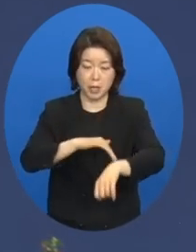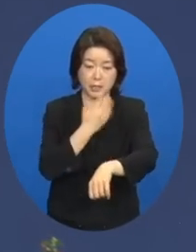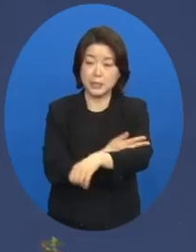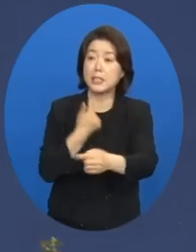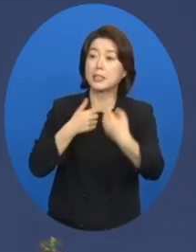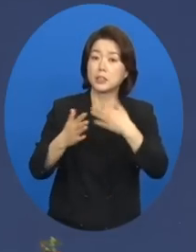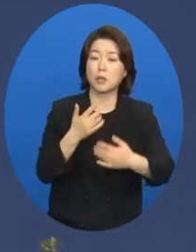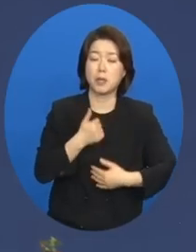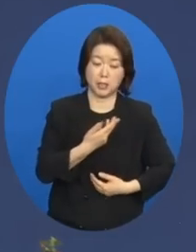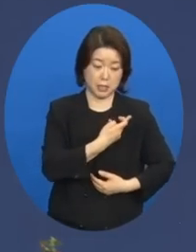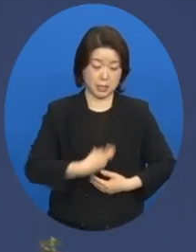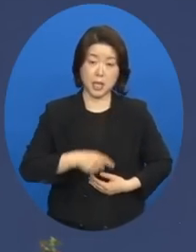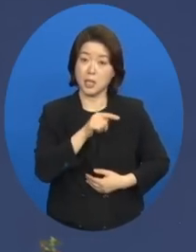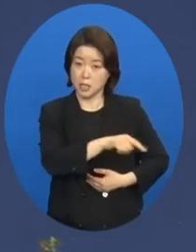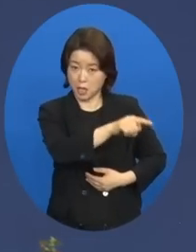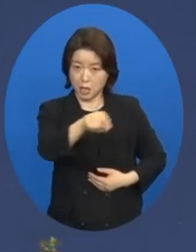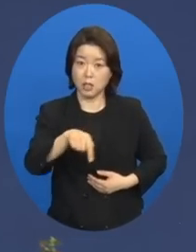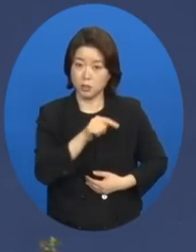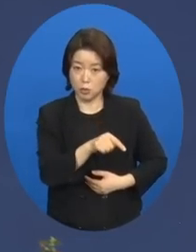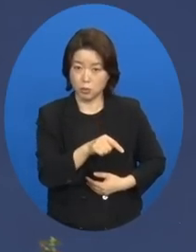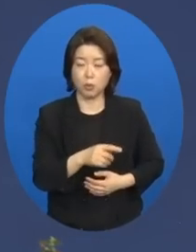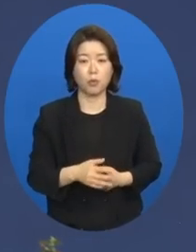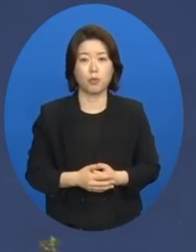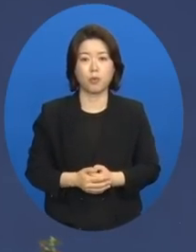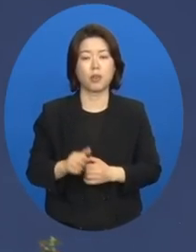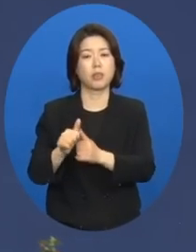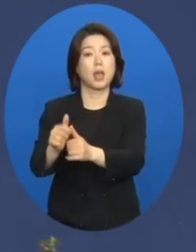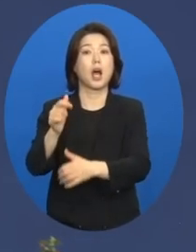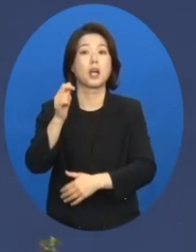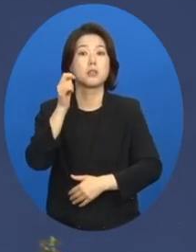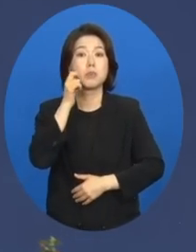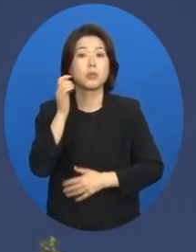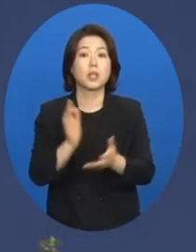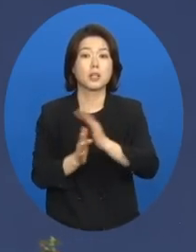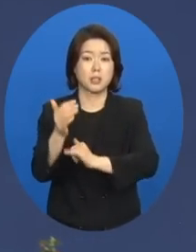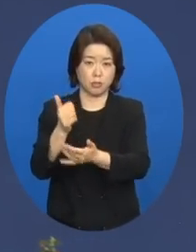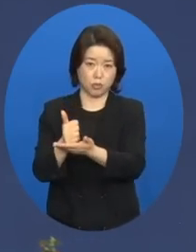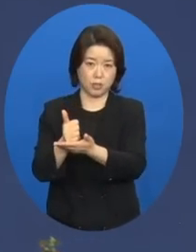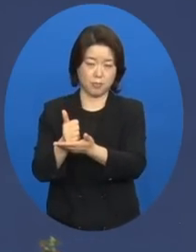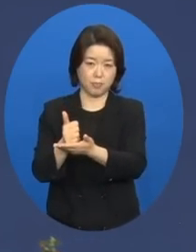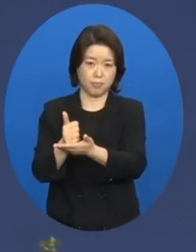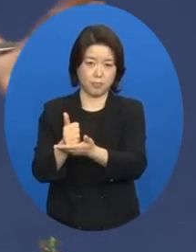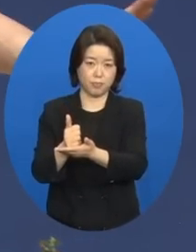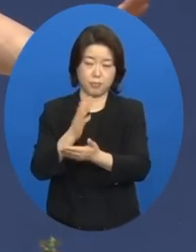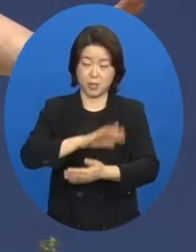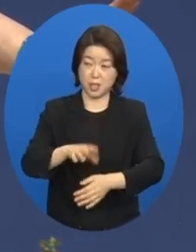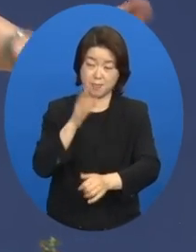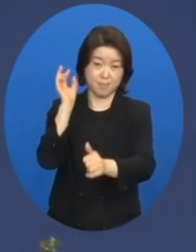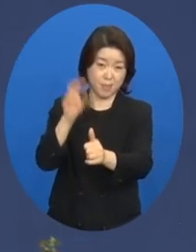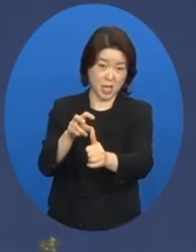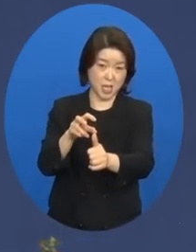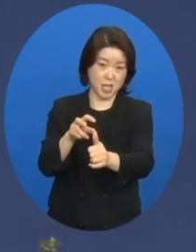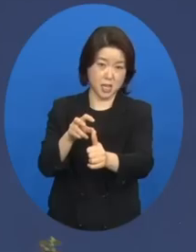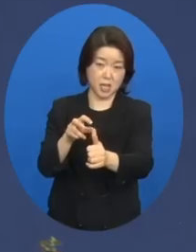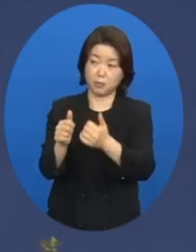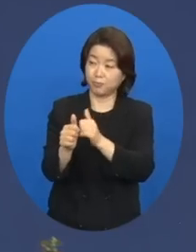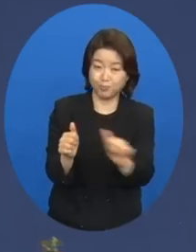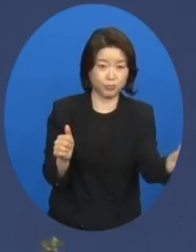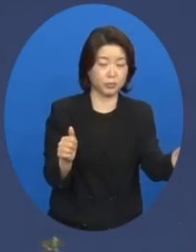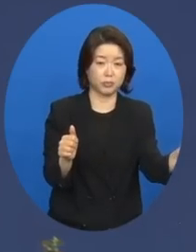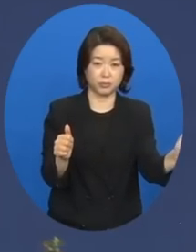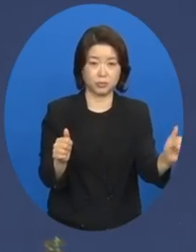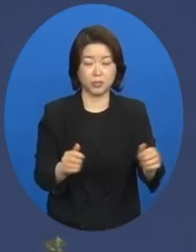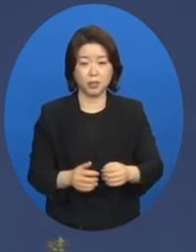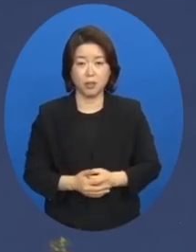체험한 제자들조차도 따라갈 수 없는 예수님 다 배신하고 등